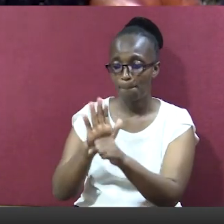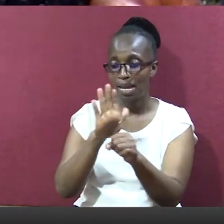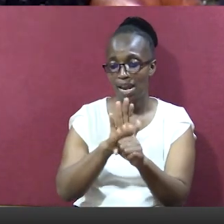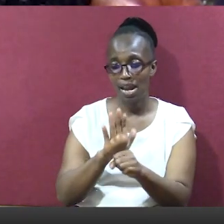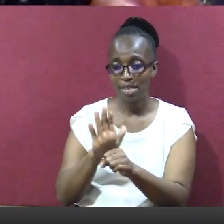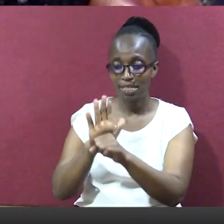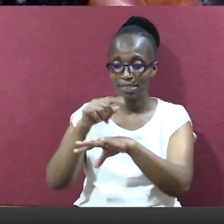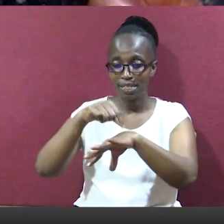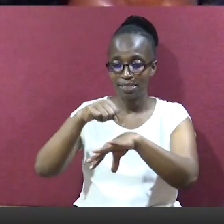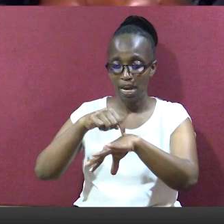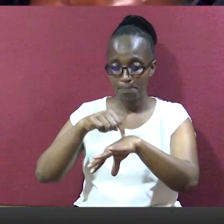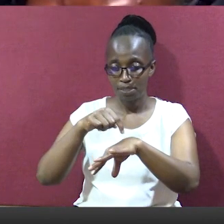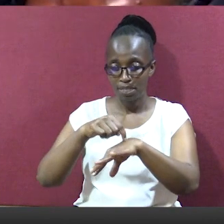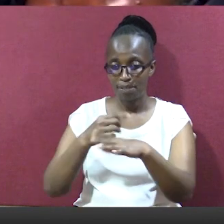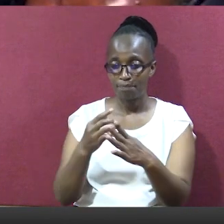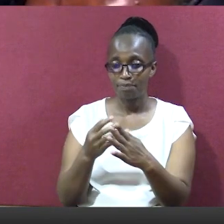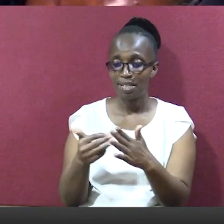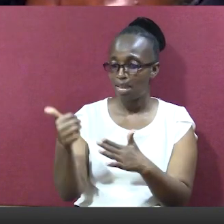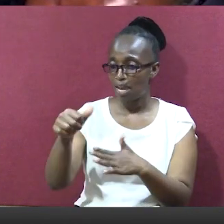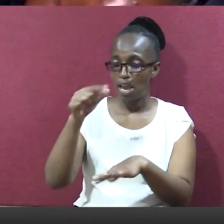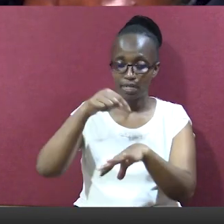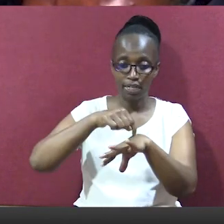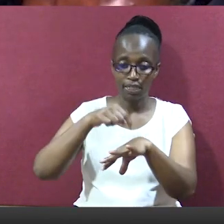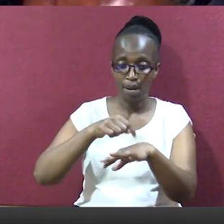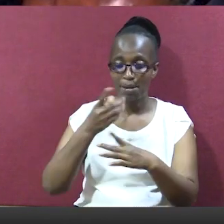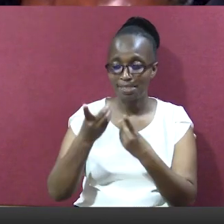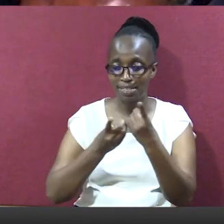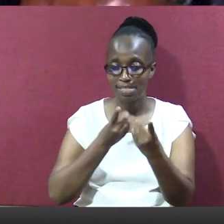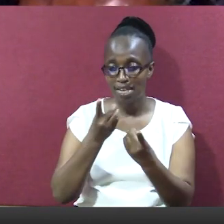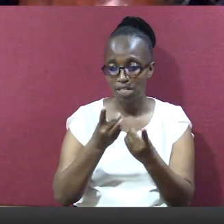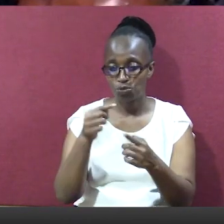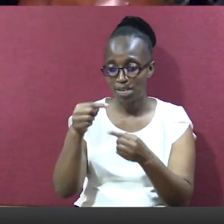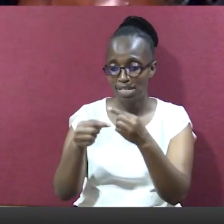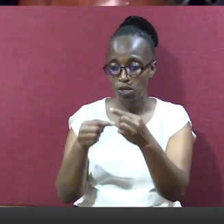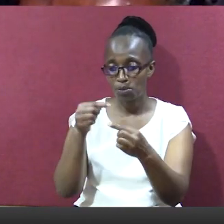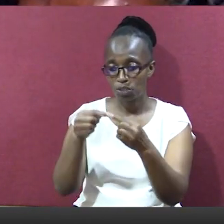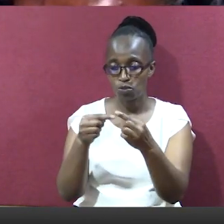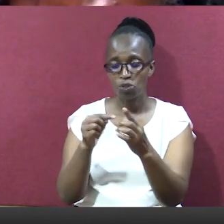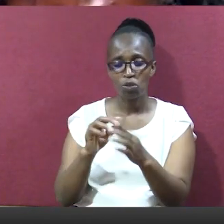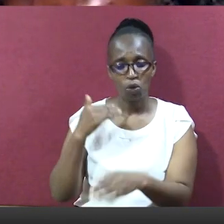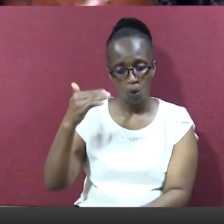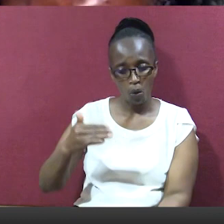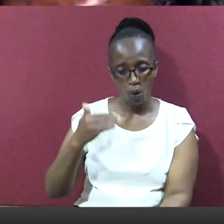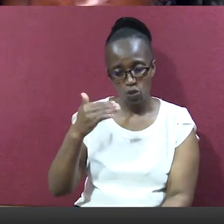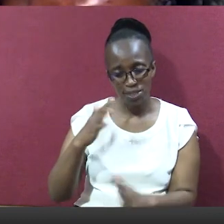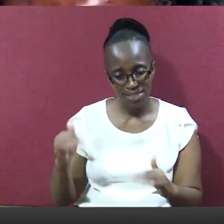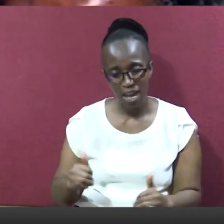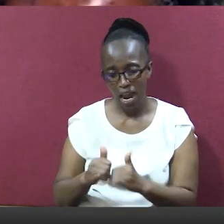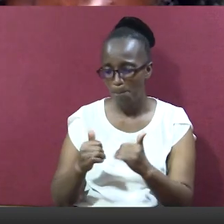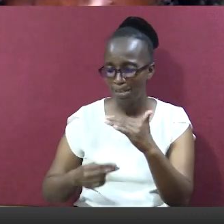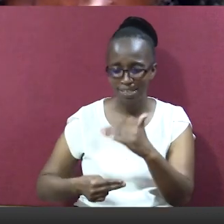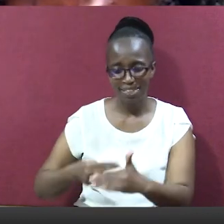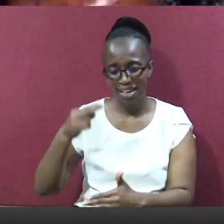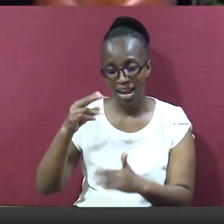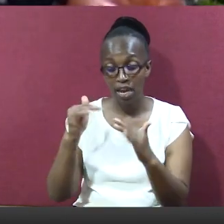hapa Migori, tukitazamia kwamba mara kwa mara wakati ambapo mijadala kama